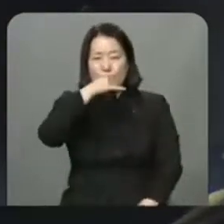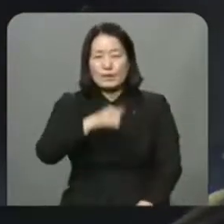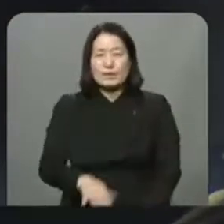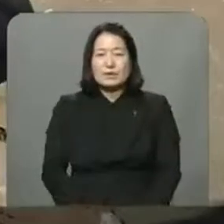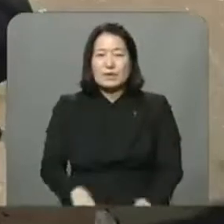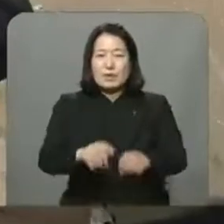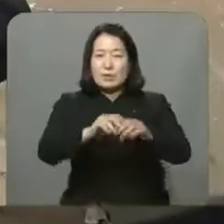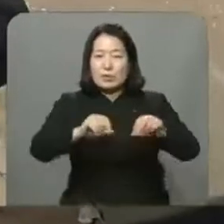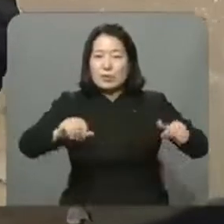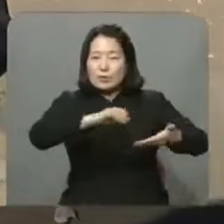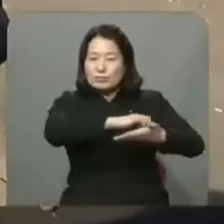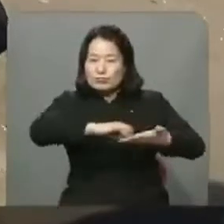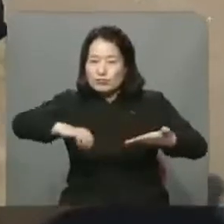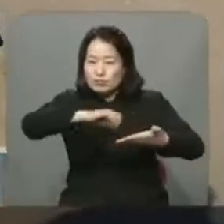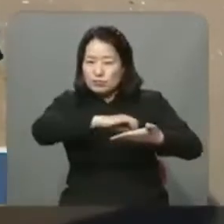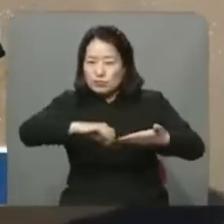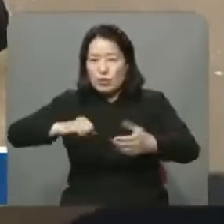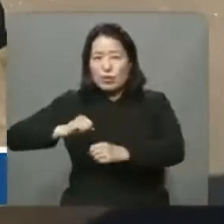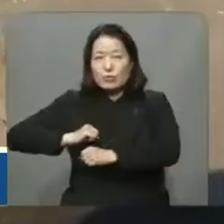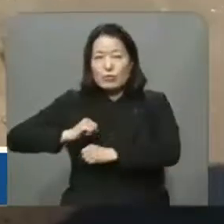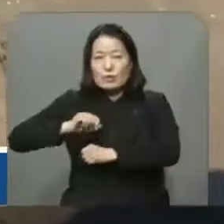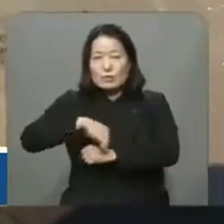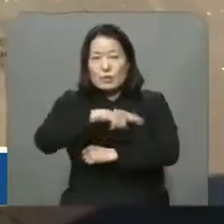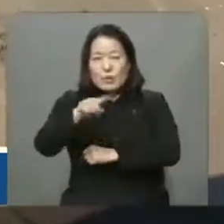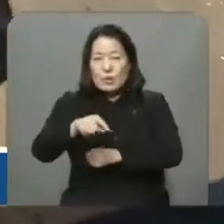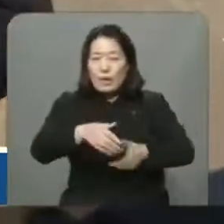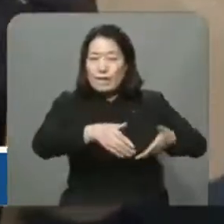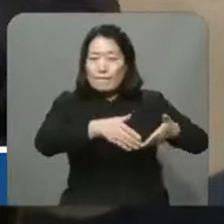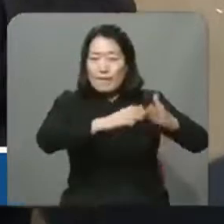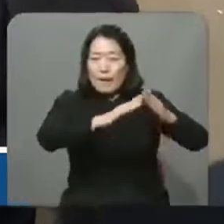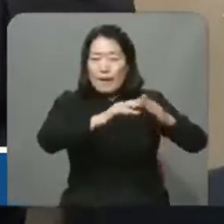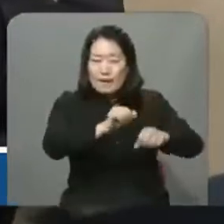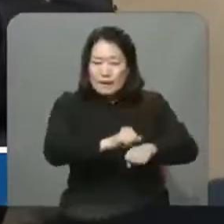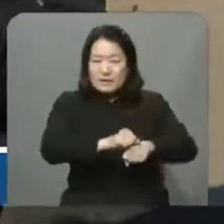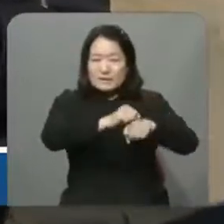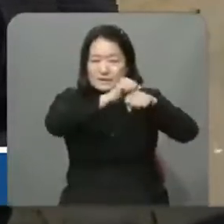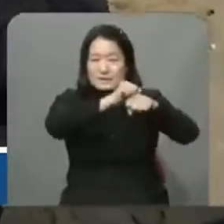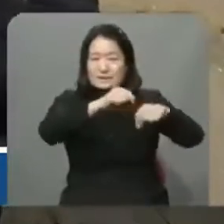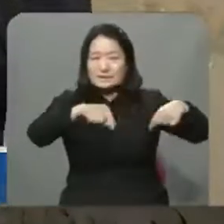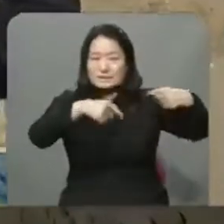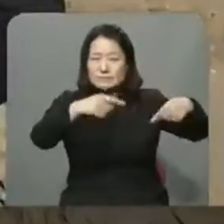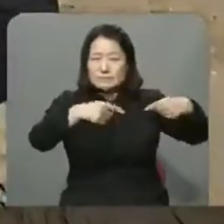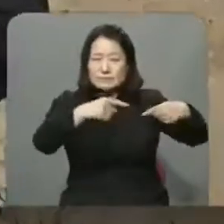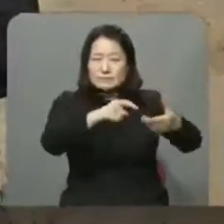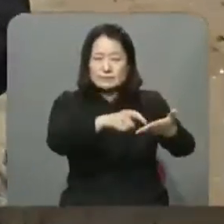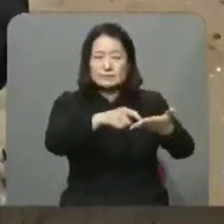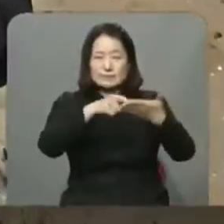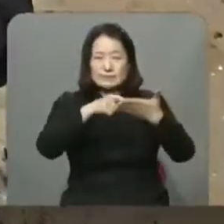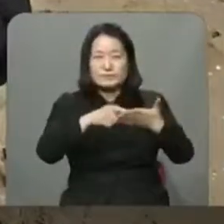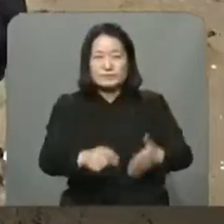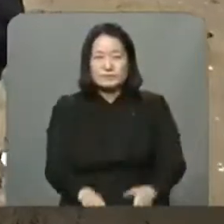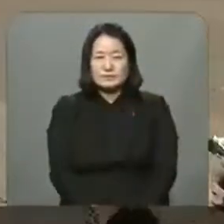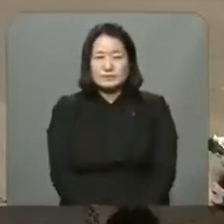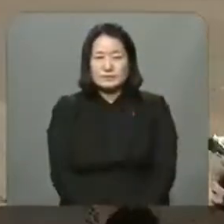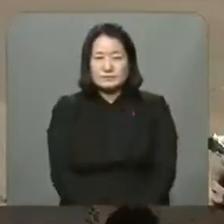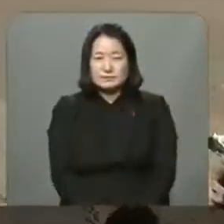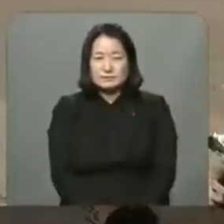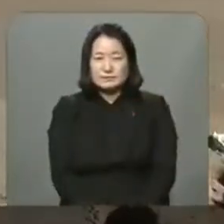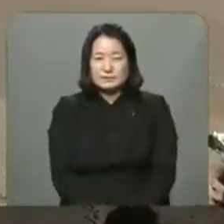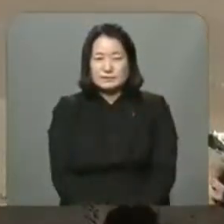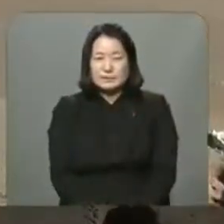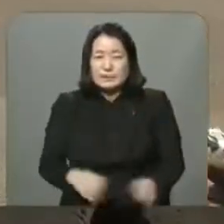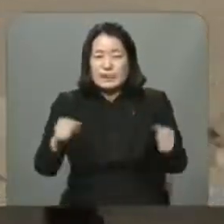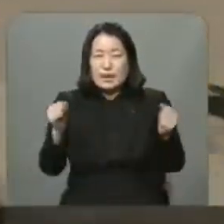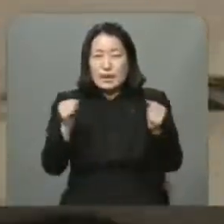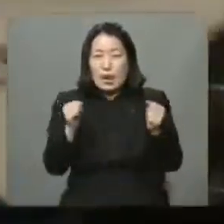모래가 깎여나가면서 군부대에서 초소를 만들기 위해 쌓아놓은 타이어 구조물도 고스란히 드러났습니다.